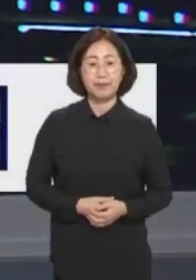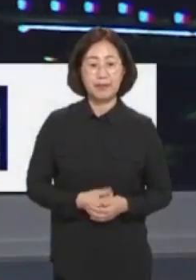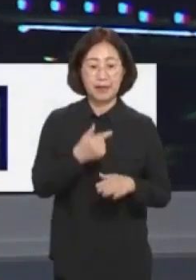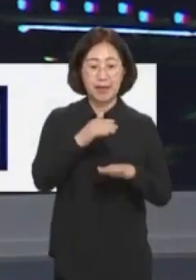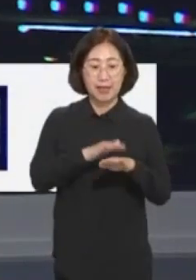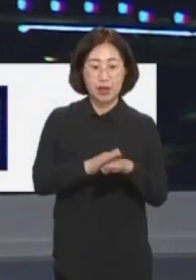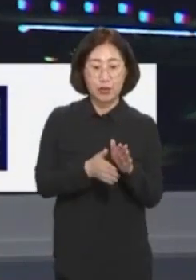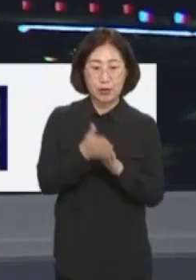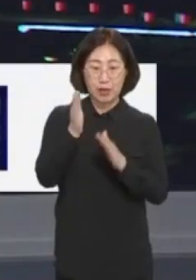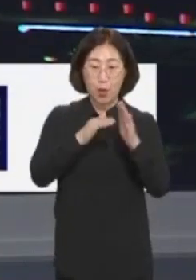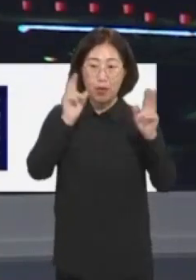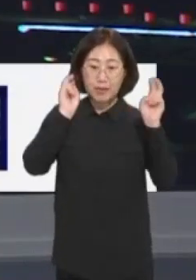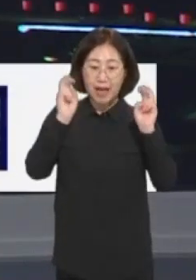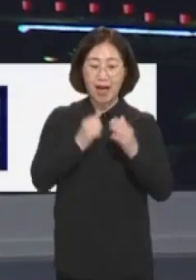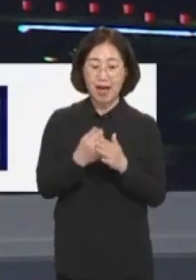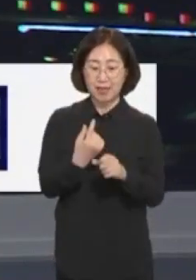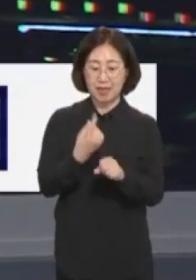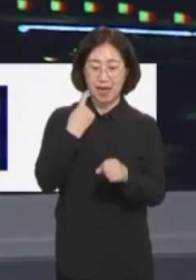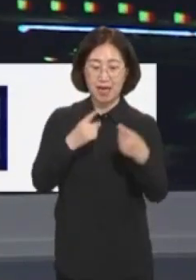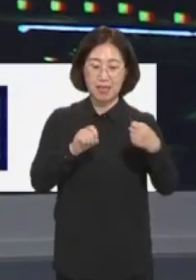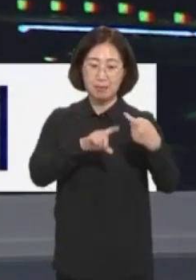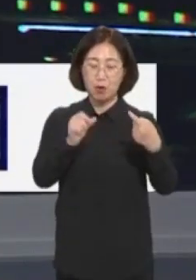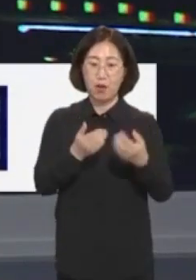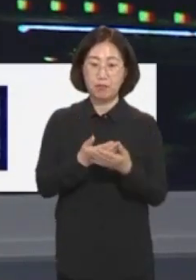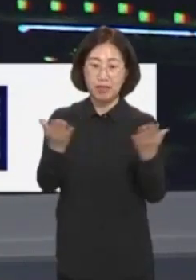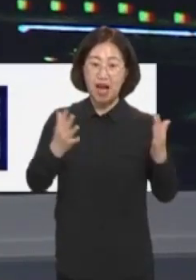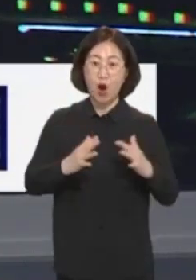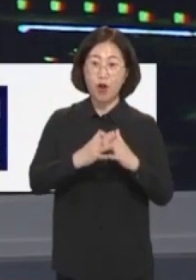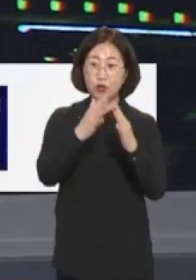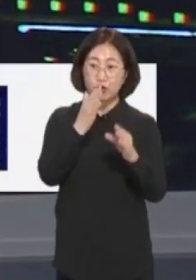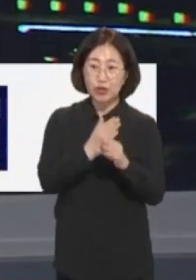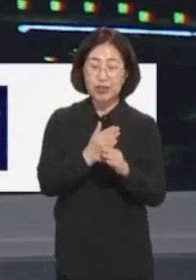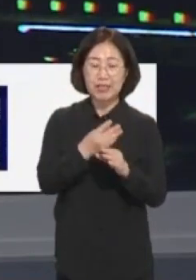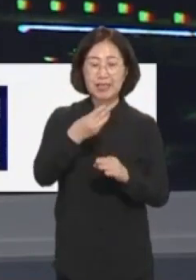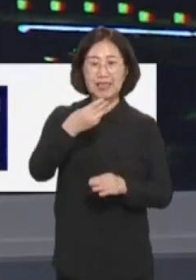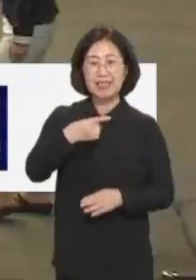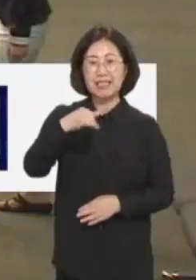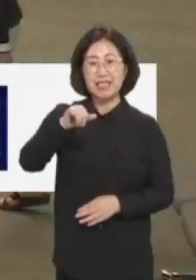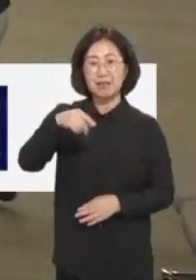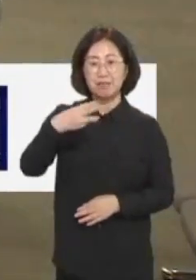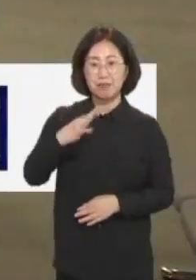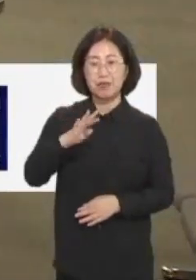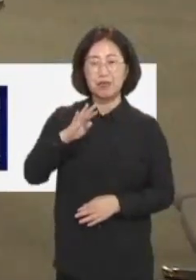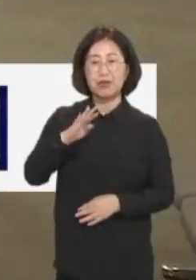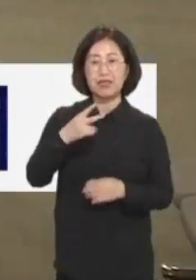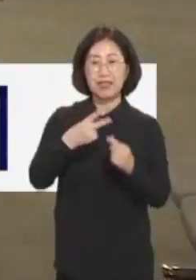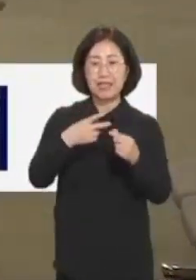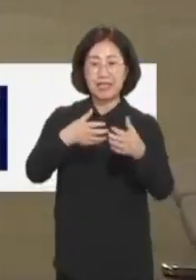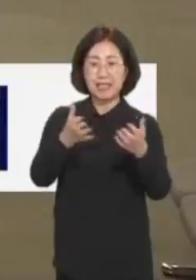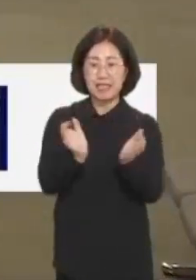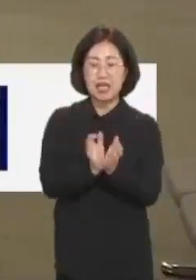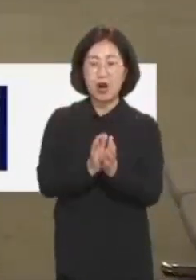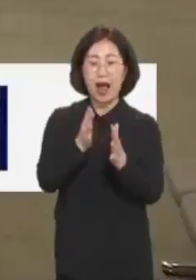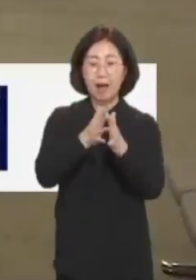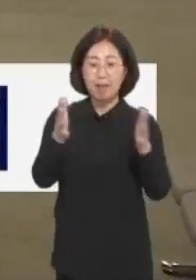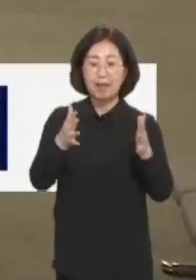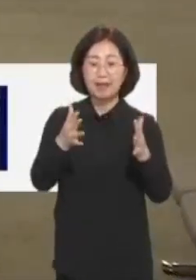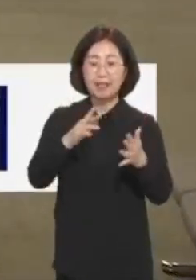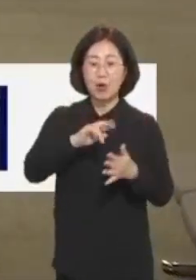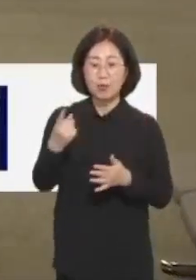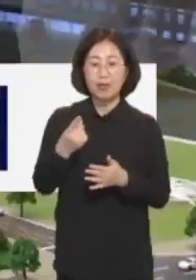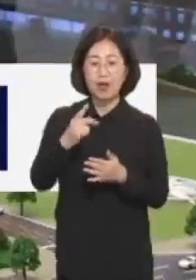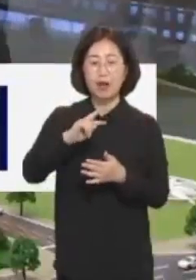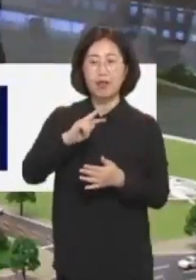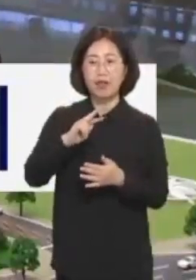대전 도시공사가 지난해 11월 분양한 갑천 2블록 트리플시티 아파트 유상 옵션과 관련해 변경 취소